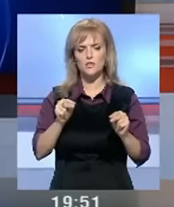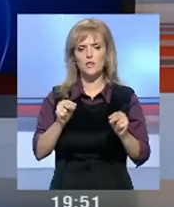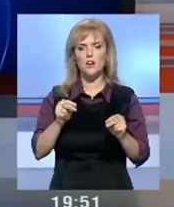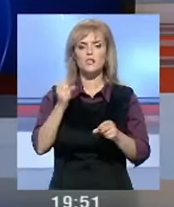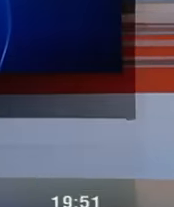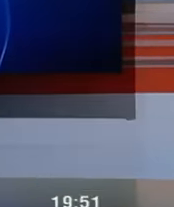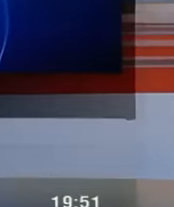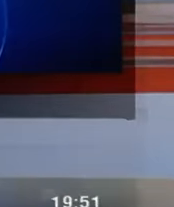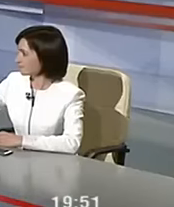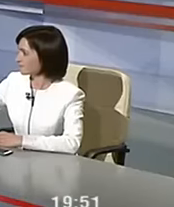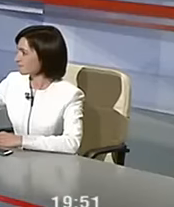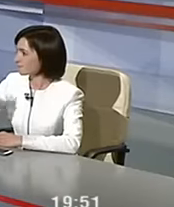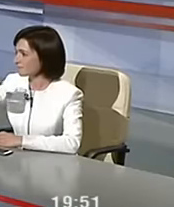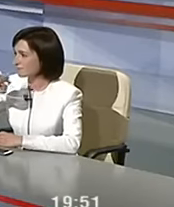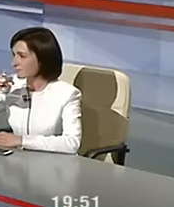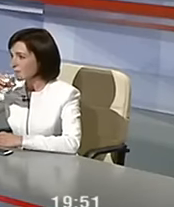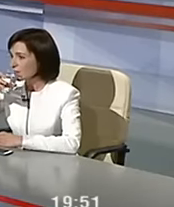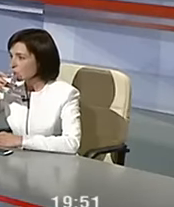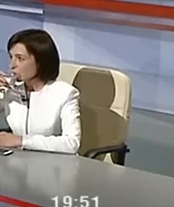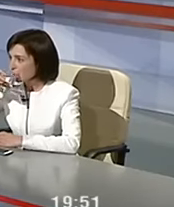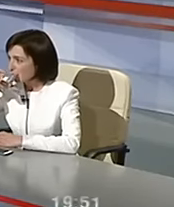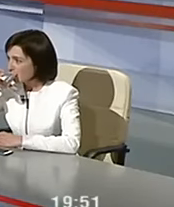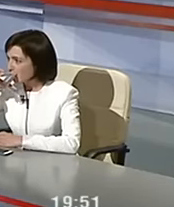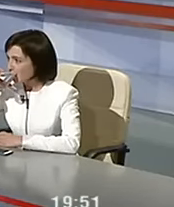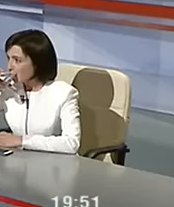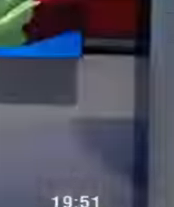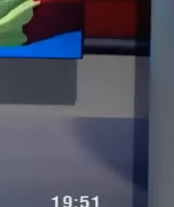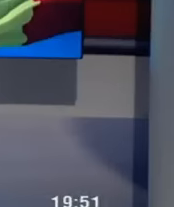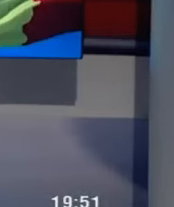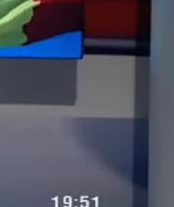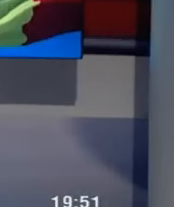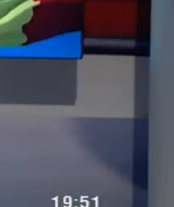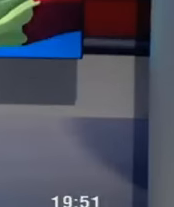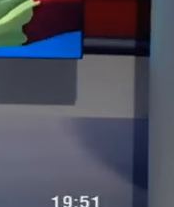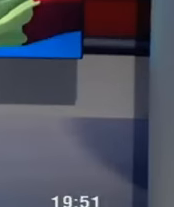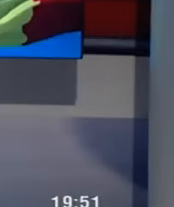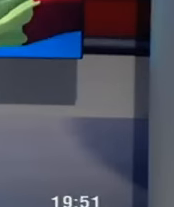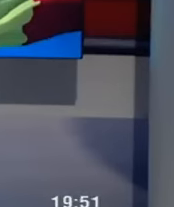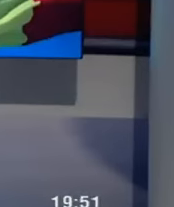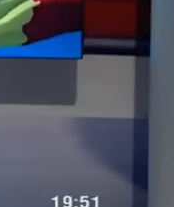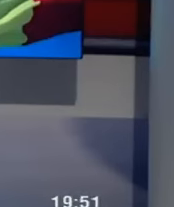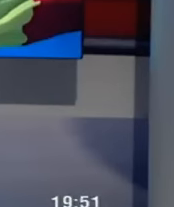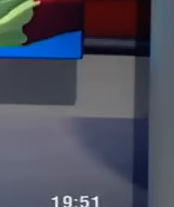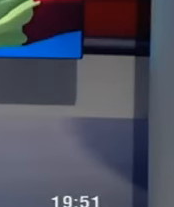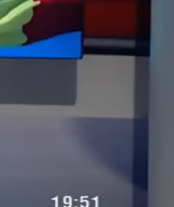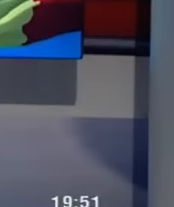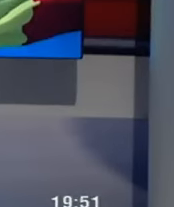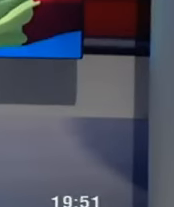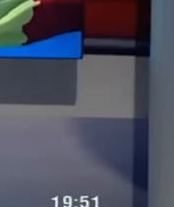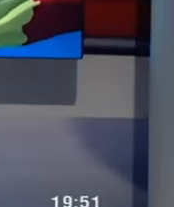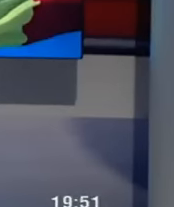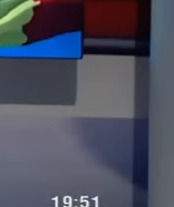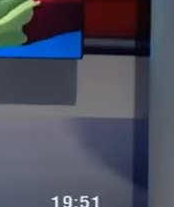echipă. Doamna Sandu, vă mulțumesc. Timpul dumneavoastră a expirat. Doamnelor și domnilor, vă reamintesc că candidatul care